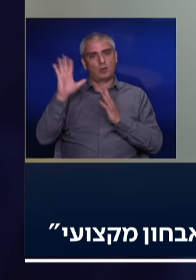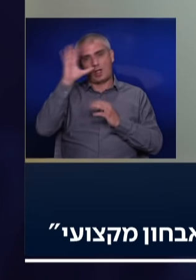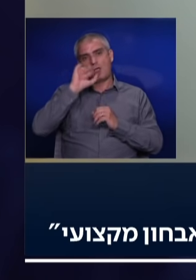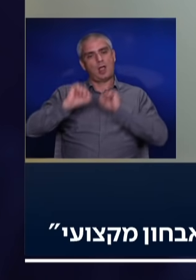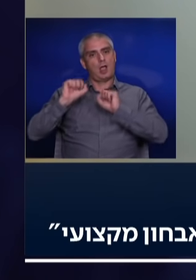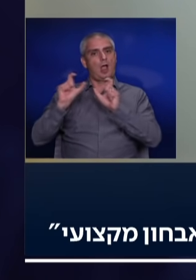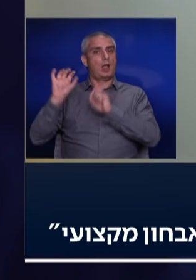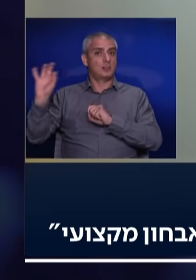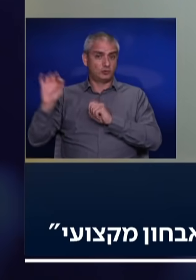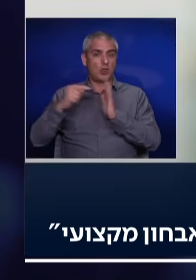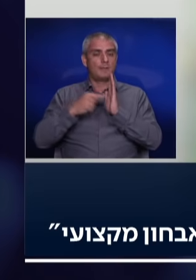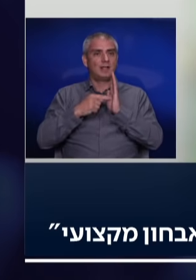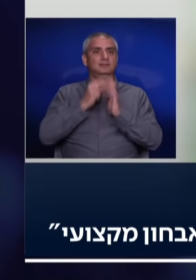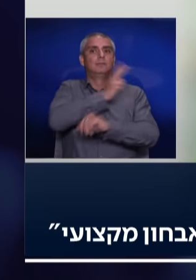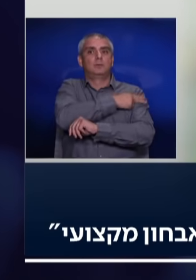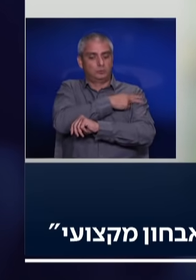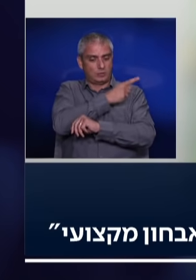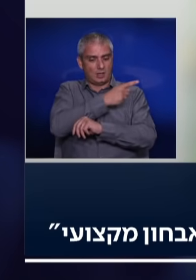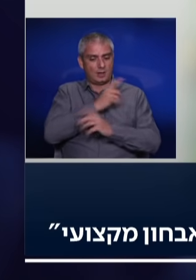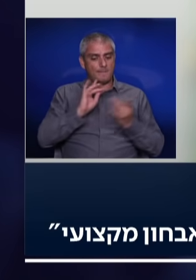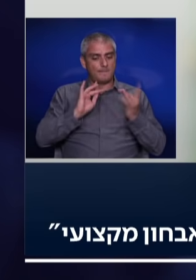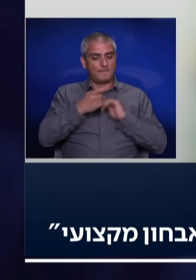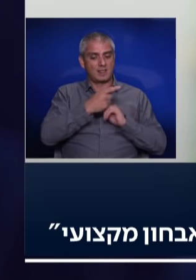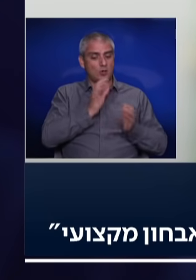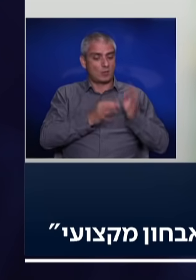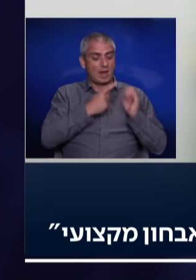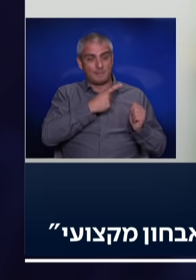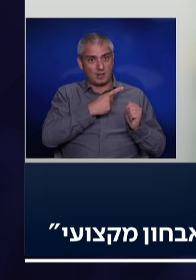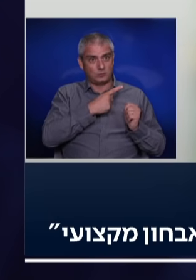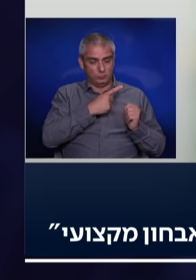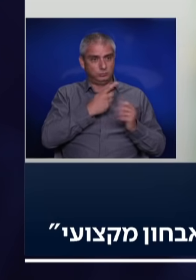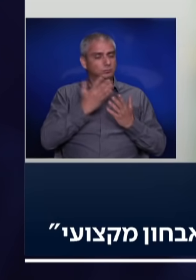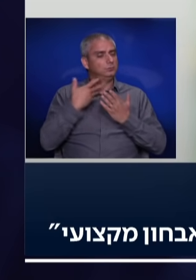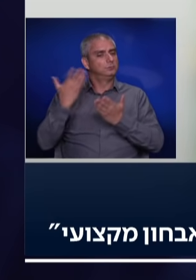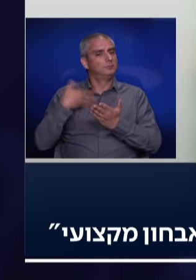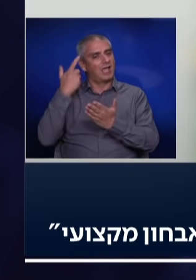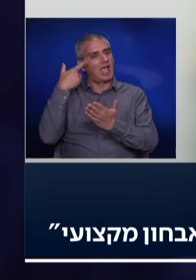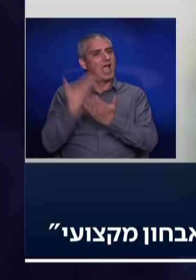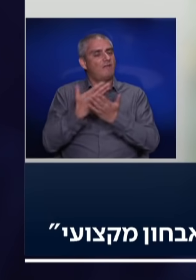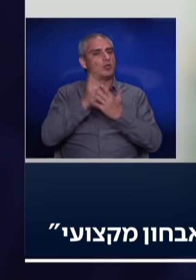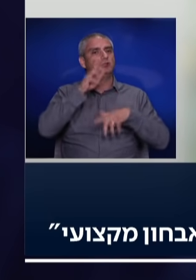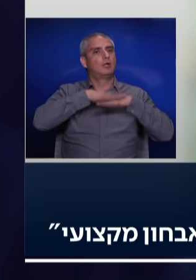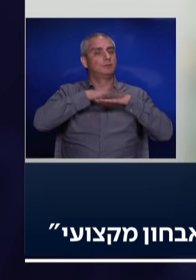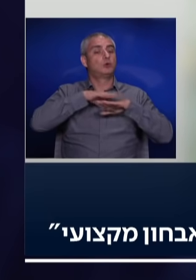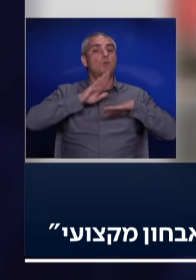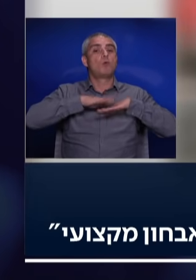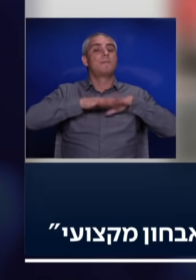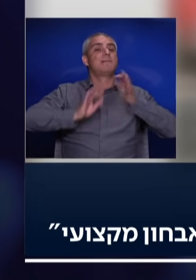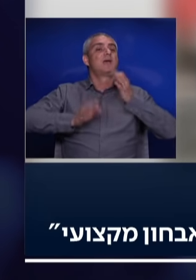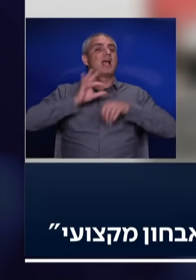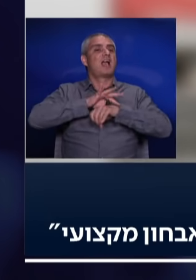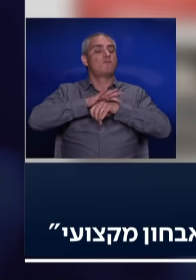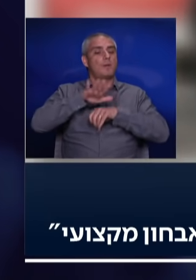שלו, ולכן במשטרה, בליווי הפרקליטות, נעזרו בחוות דעת של גורמי מקצוע, של מומחים רפואיים